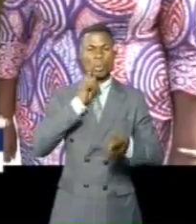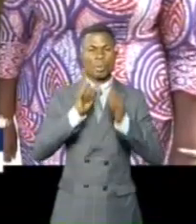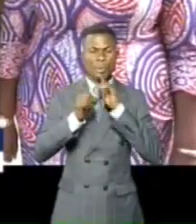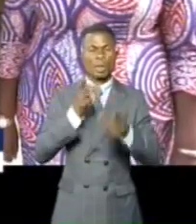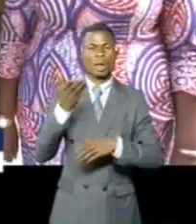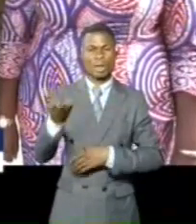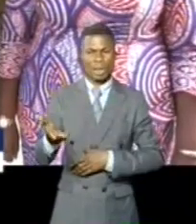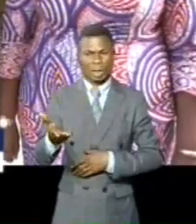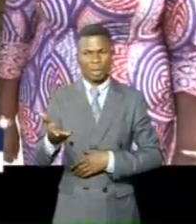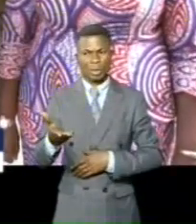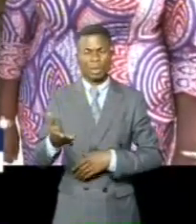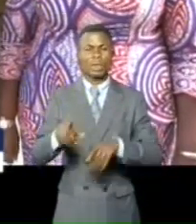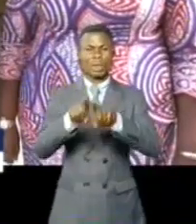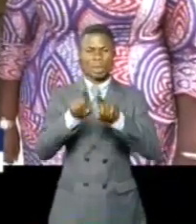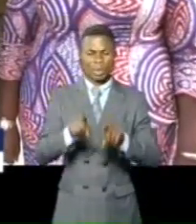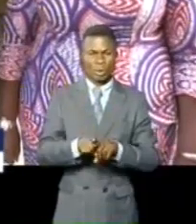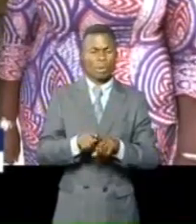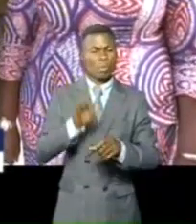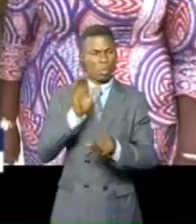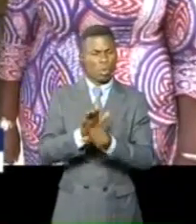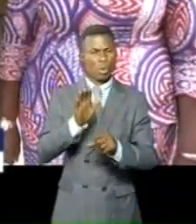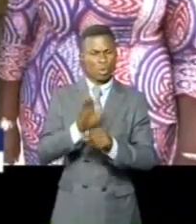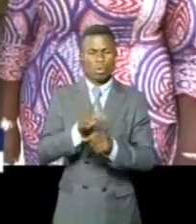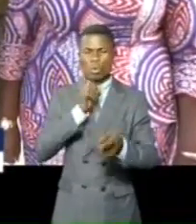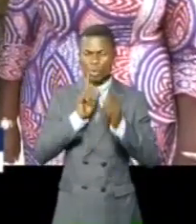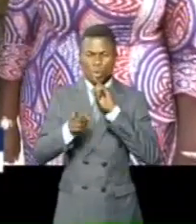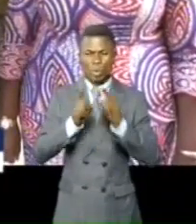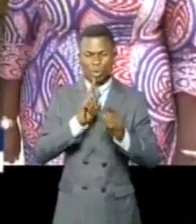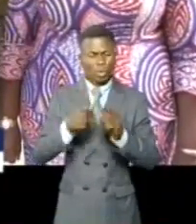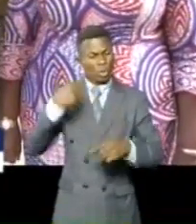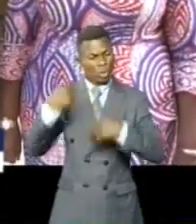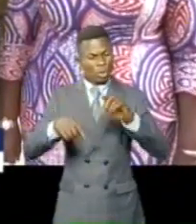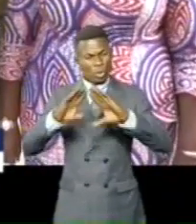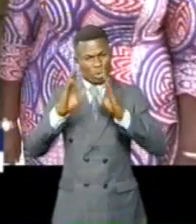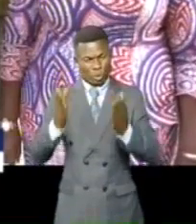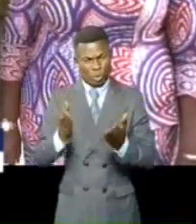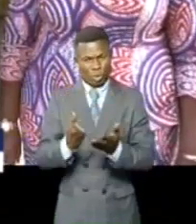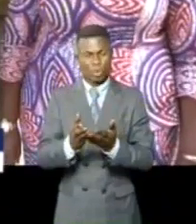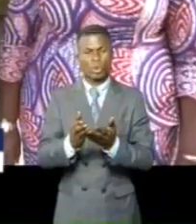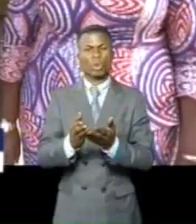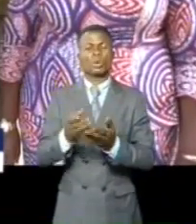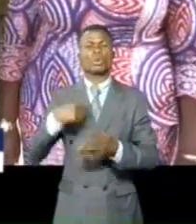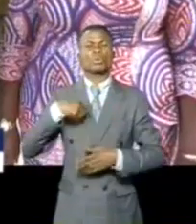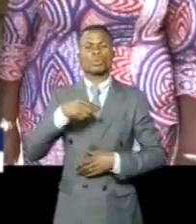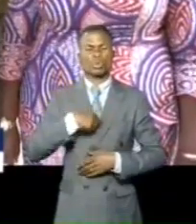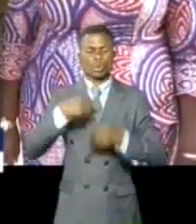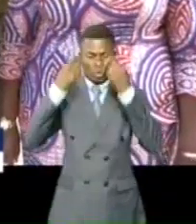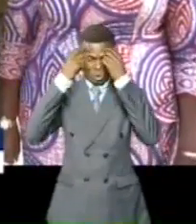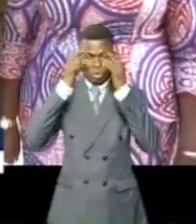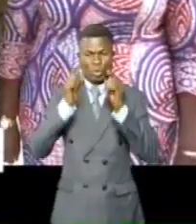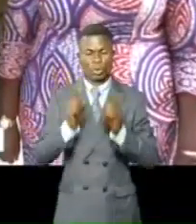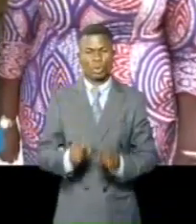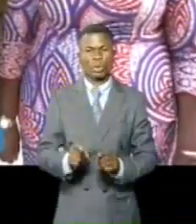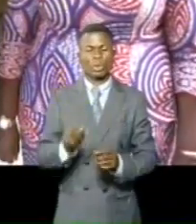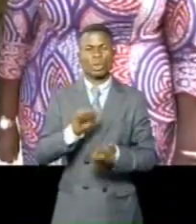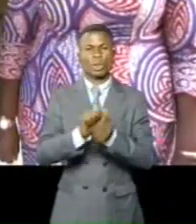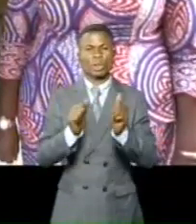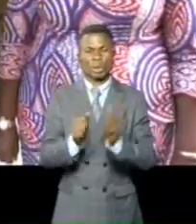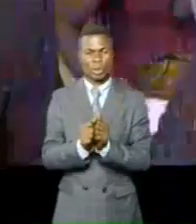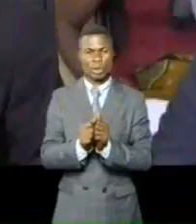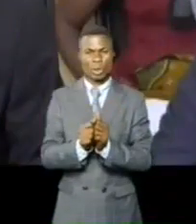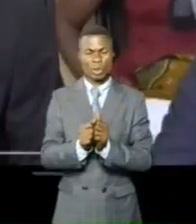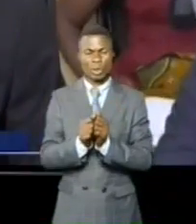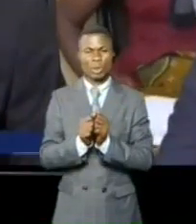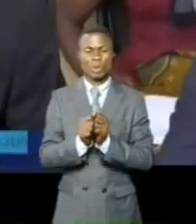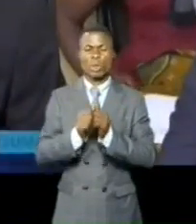discuté abondamment. Et de toutes ces discussions, il résulte que nous nous sommes mis d'accord sur le véhicule